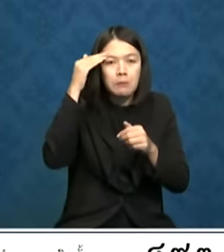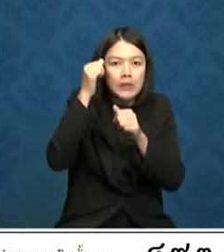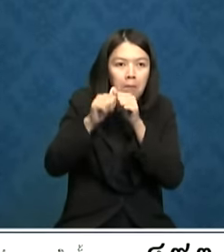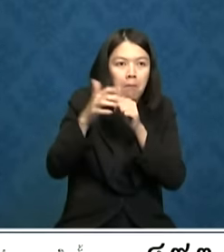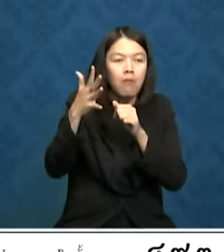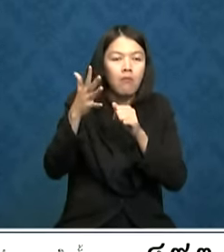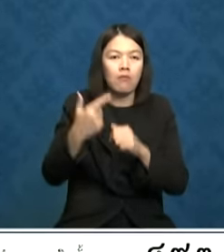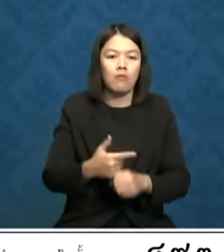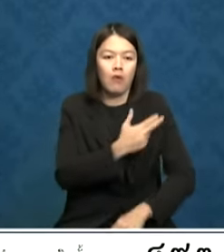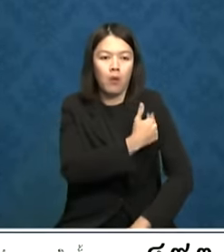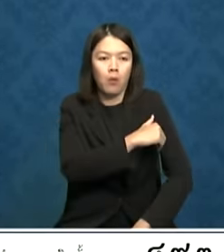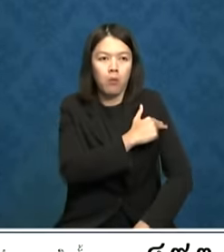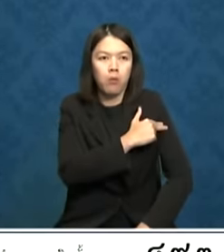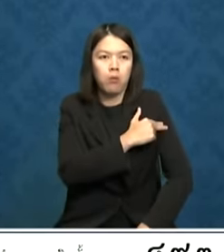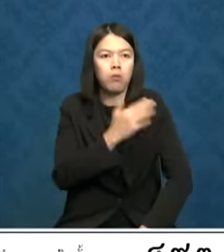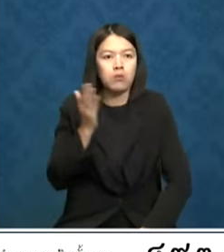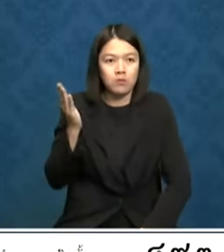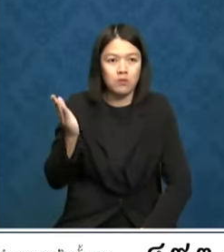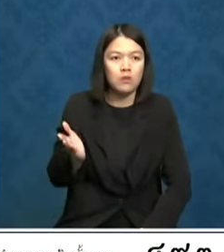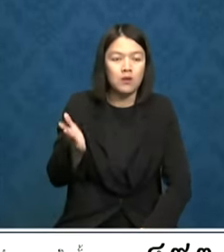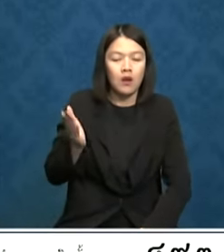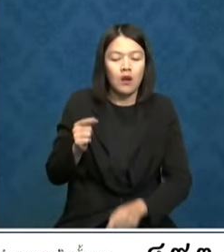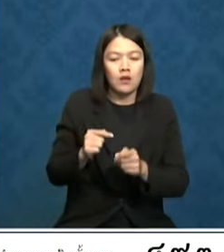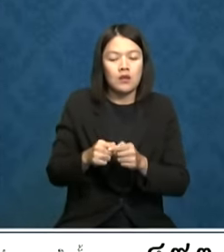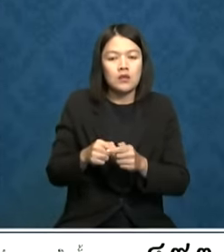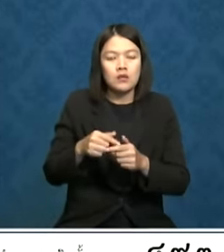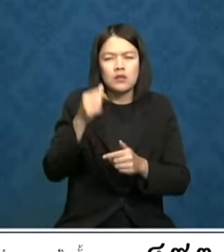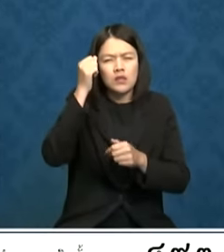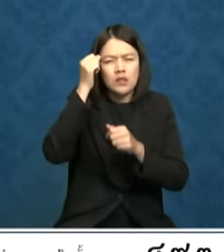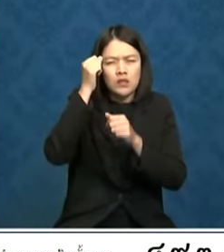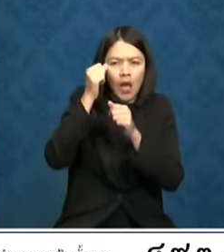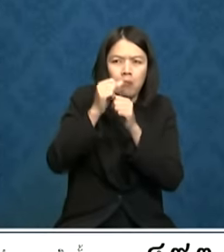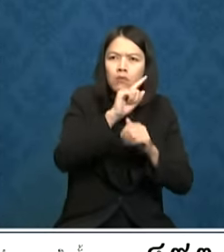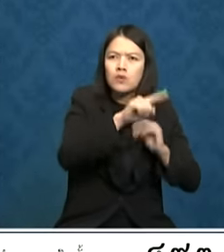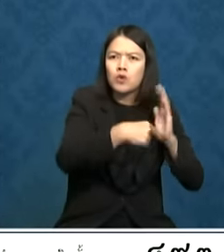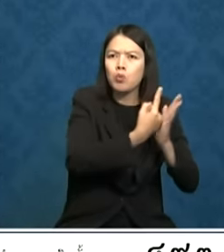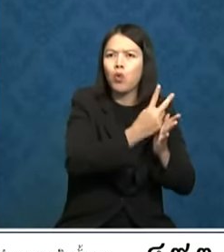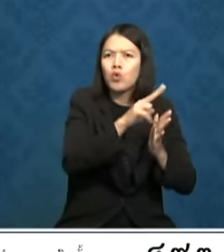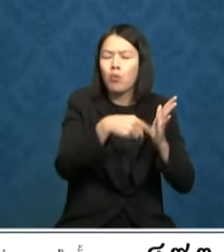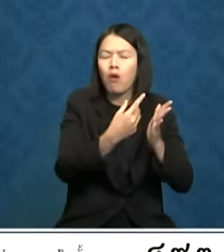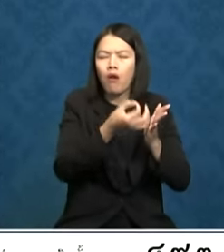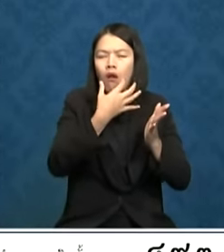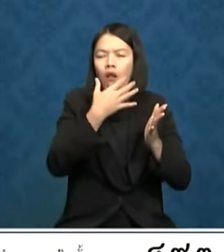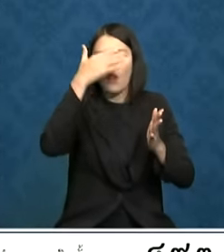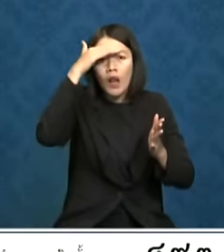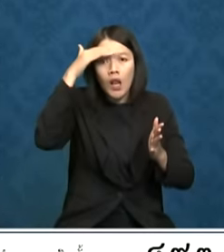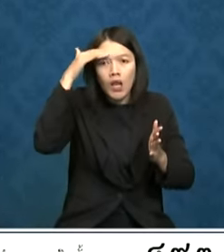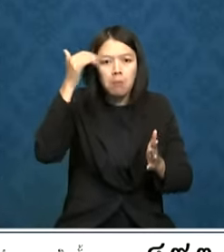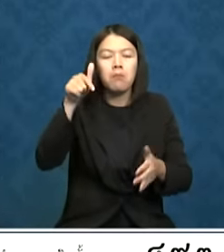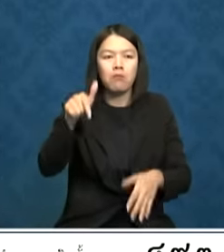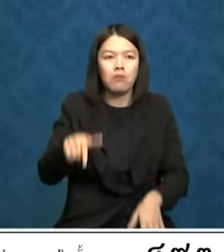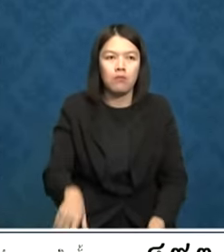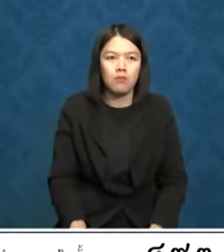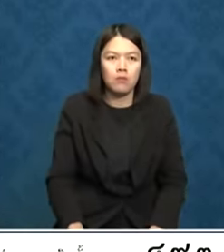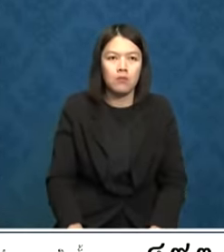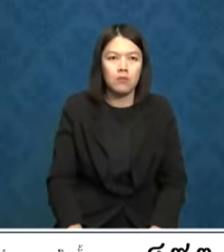ทางการแพทย์เรียกว่า anocamnesiaคือจำเหตุการณ์ในช่วงเวลา 1-2ชมงระหว่างทานยาไม่ได้อีกด้วยค่ะอ้างอิงตามสไลด์